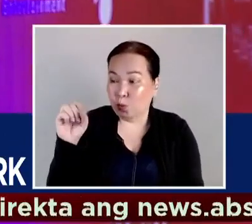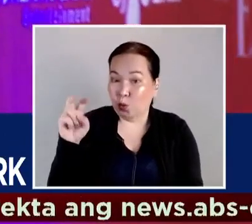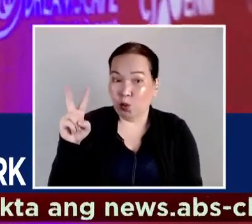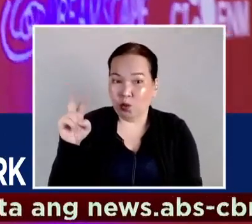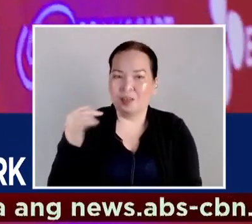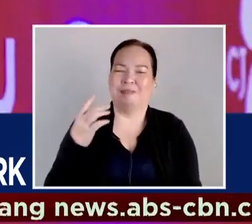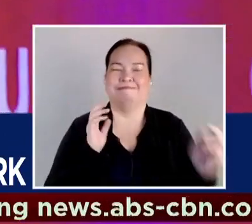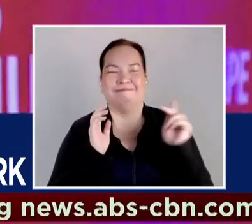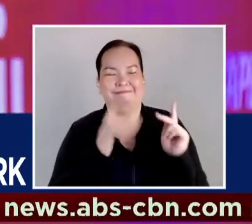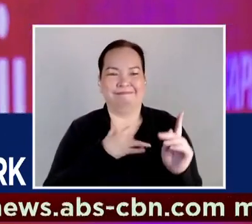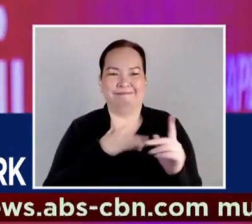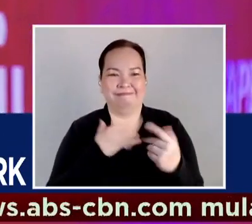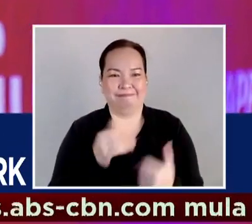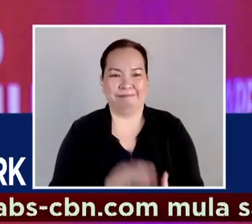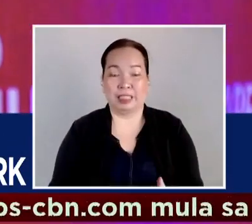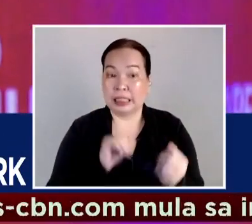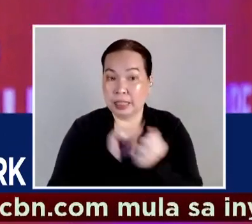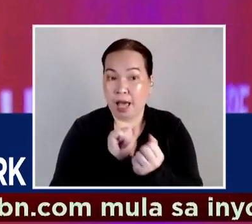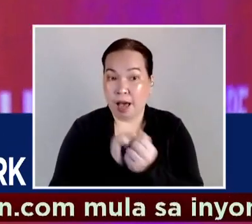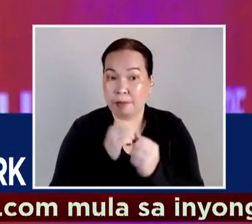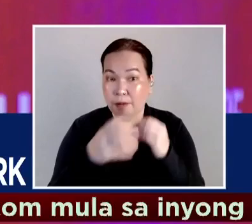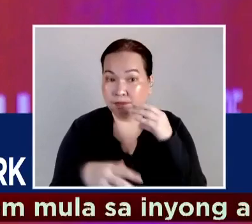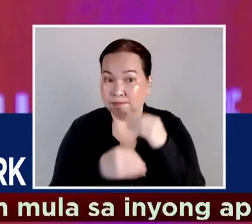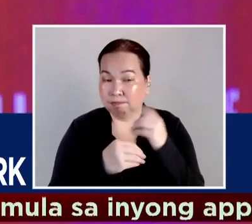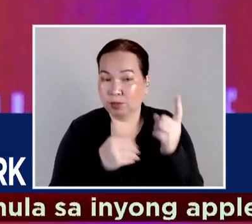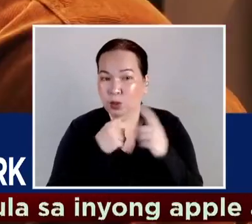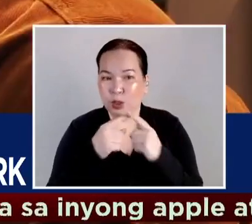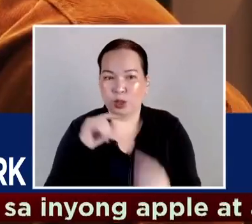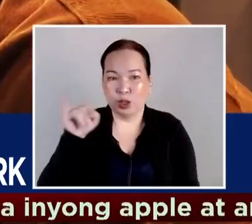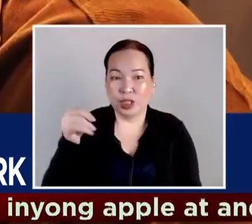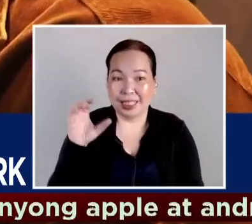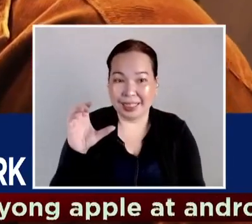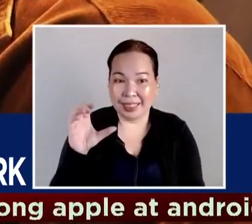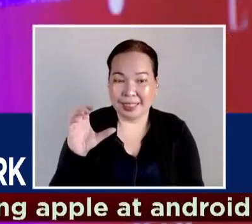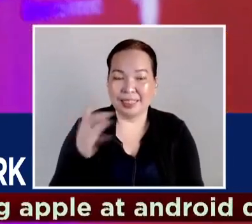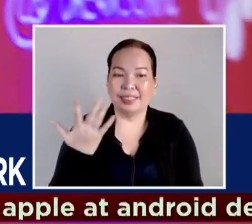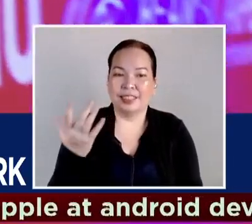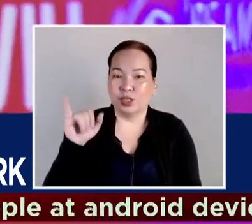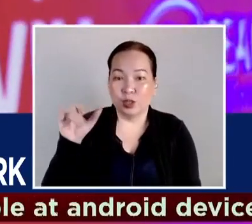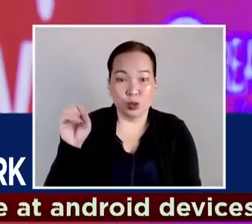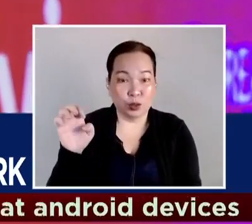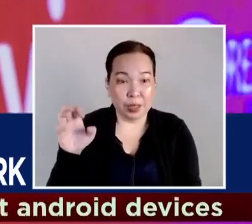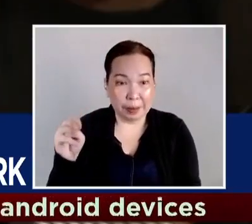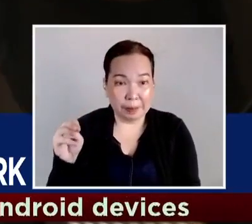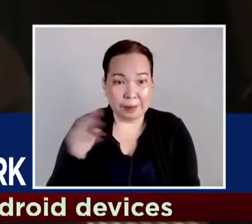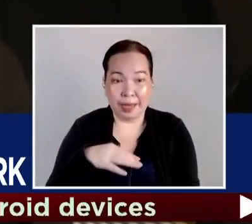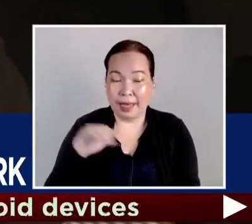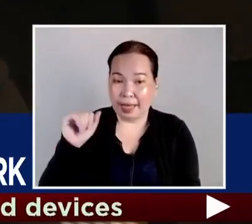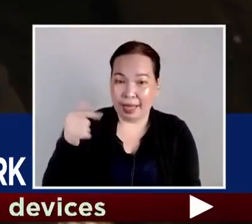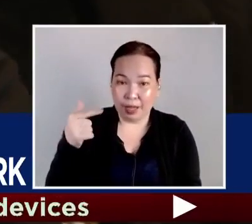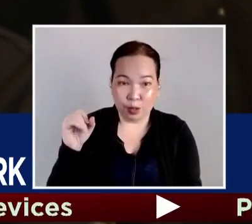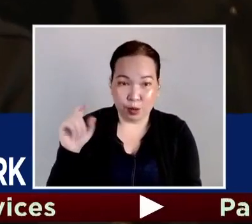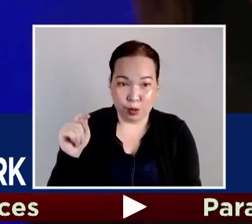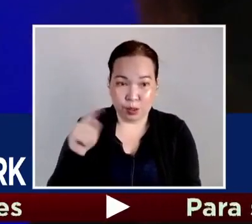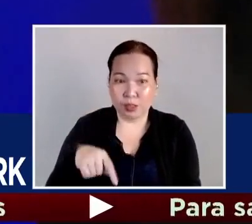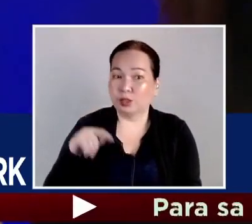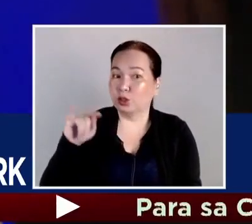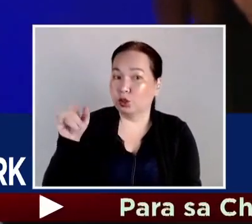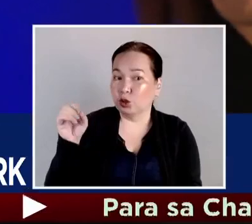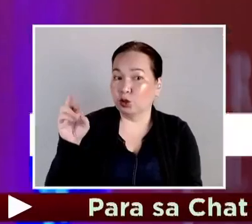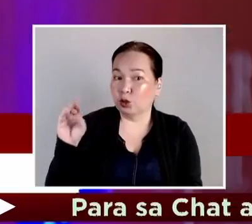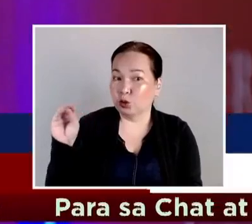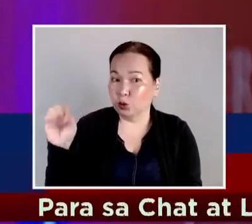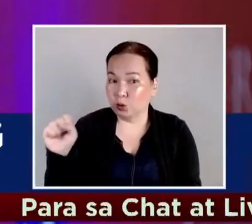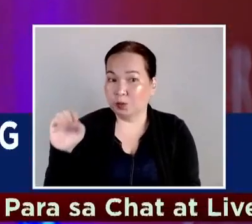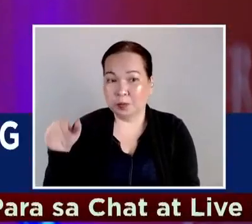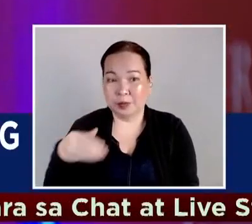was. Tampok din sa Flower of Evil sina JC De Vera, Joanne Bascon, Agot Isidro, Joras Gamboa, Epi